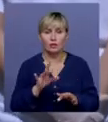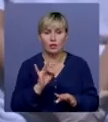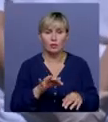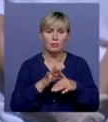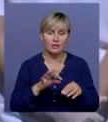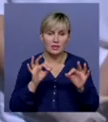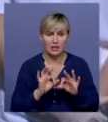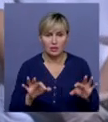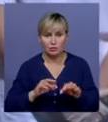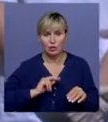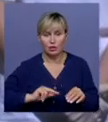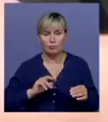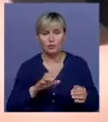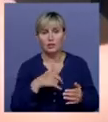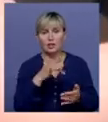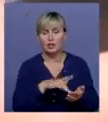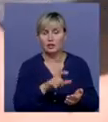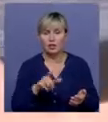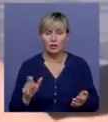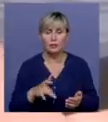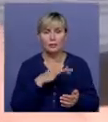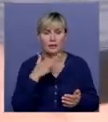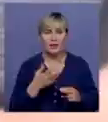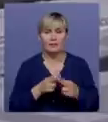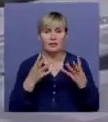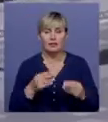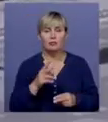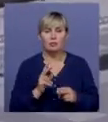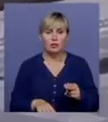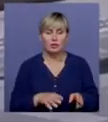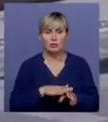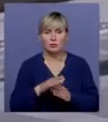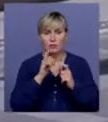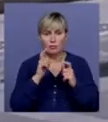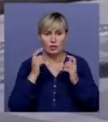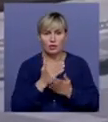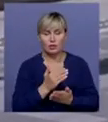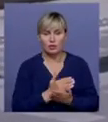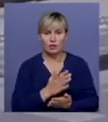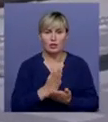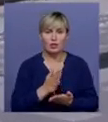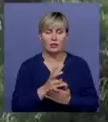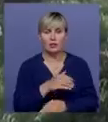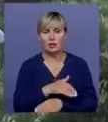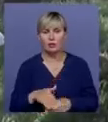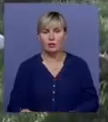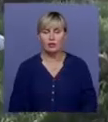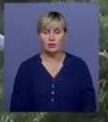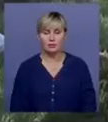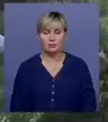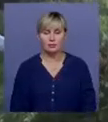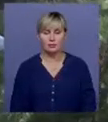провести разъяснительную работу с горожанами ведь и многие в эти дни перестали соблюдать масочный режим особенно находясь на улице